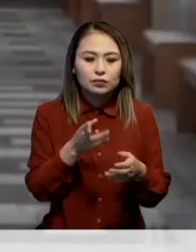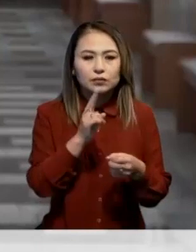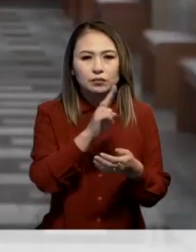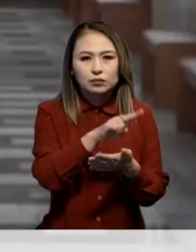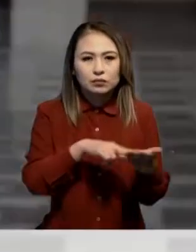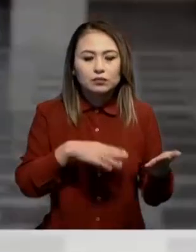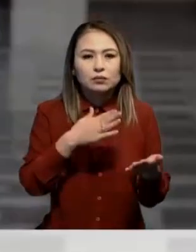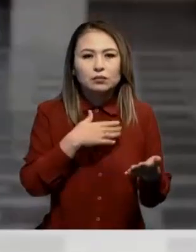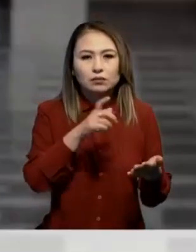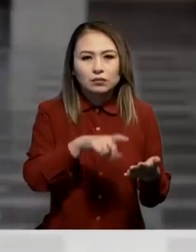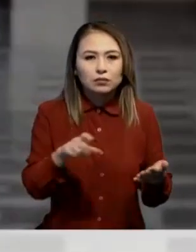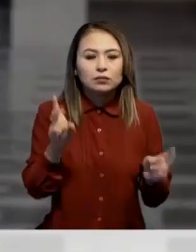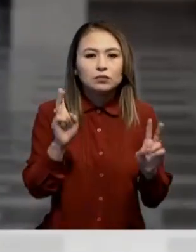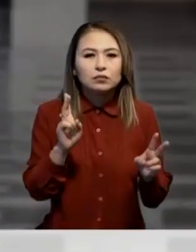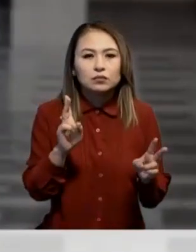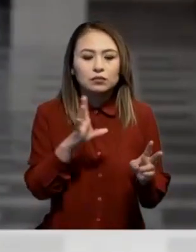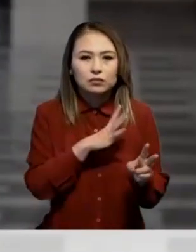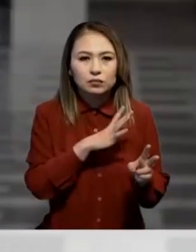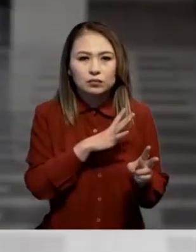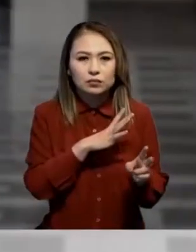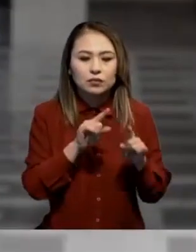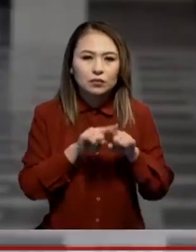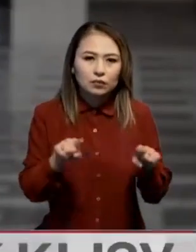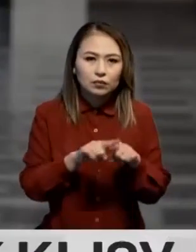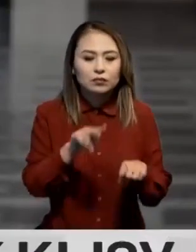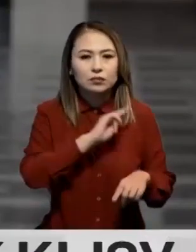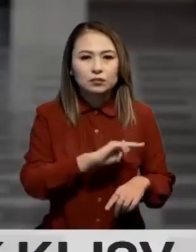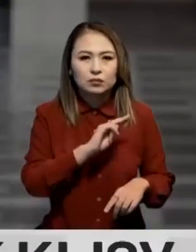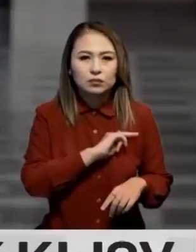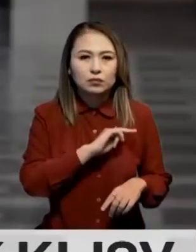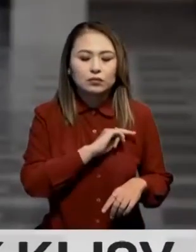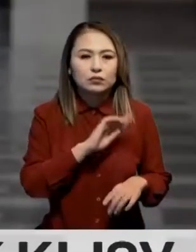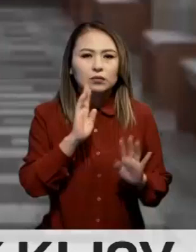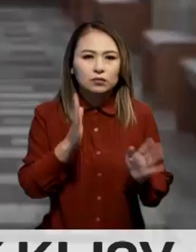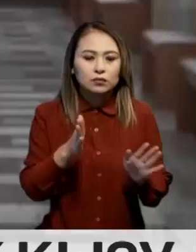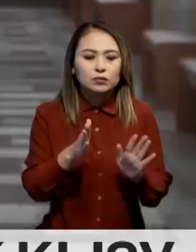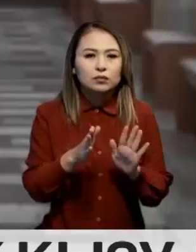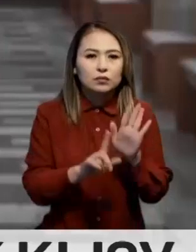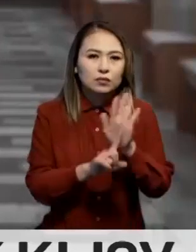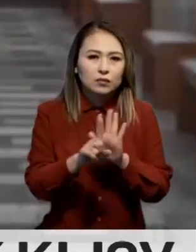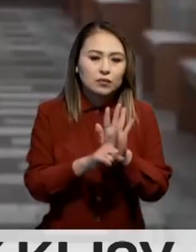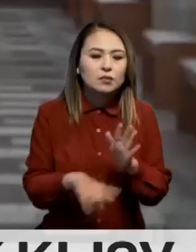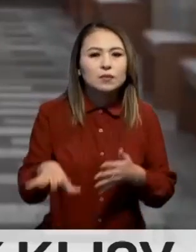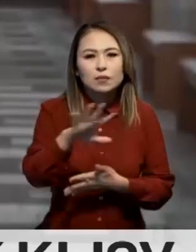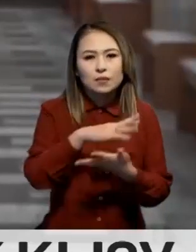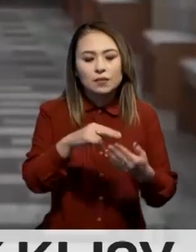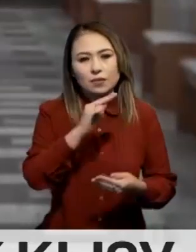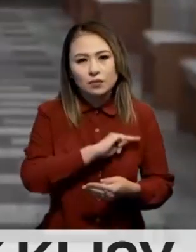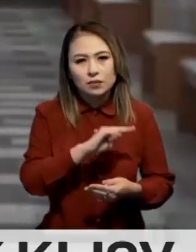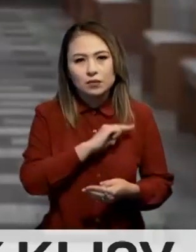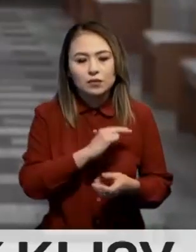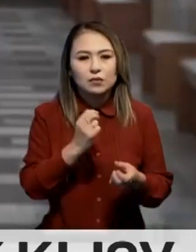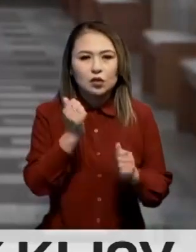біздің кандидаттар өтеді. Тіркеуден өткеннен кейін үгіт жұмысы кандидаттардың басталады. Бар жұмыстар сол